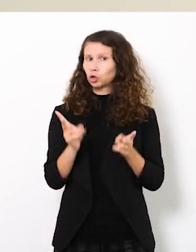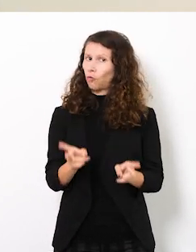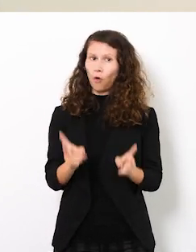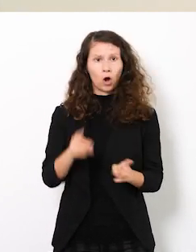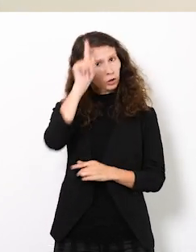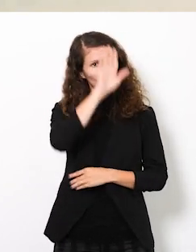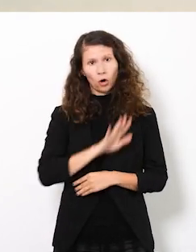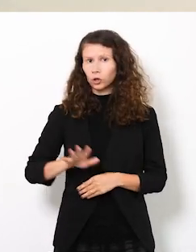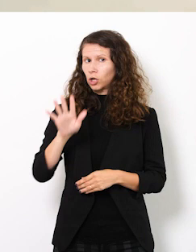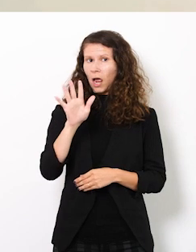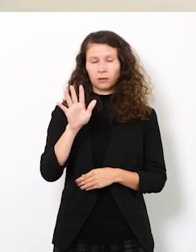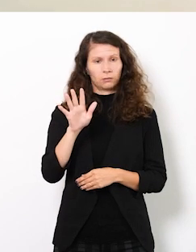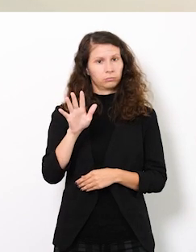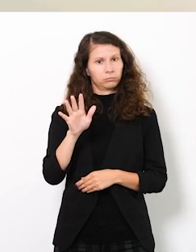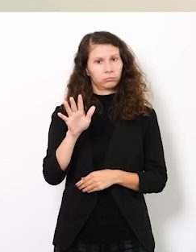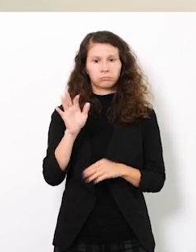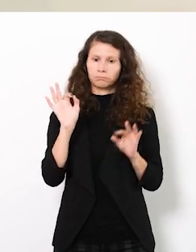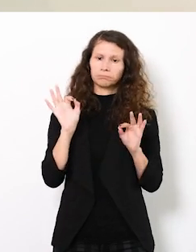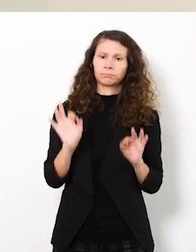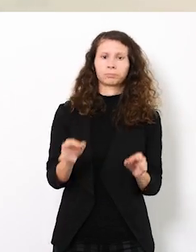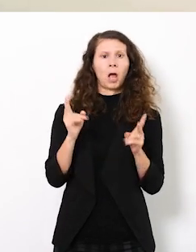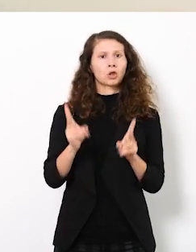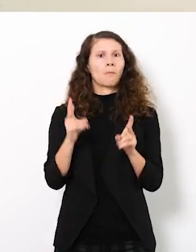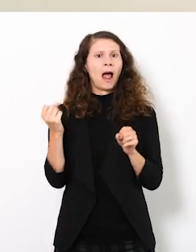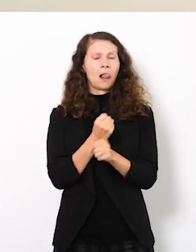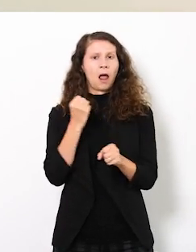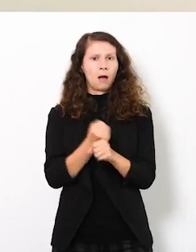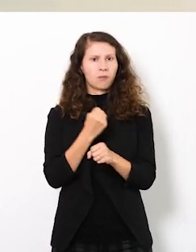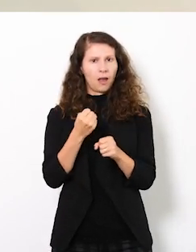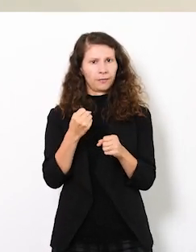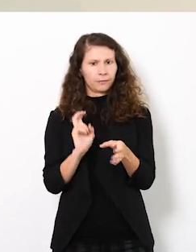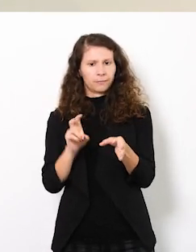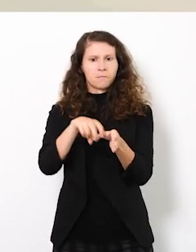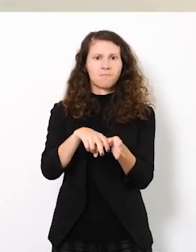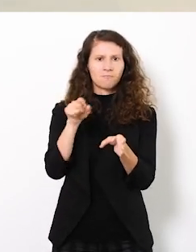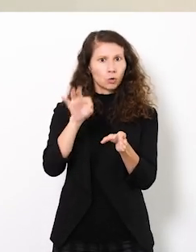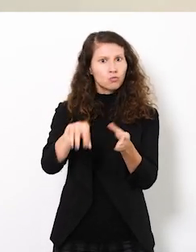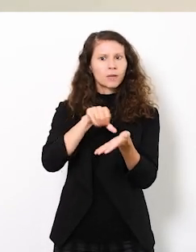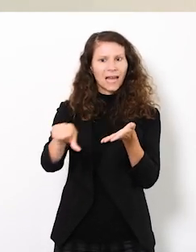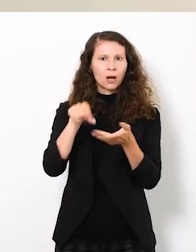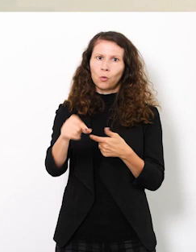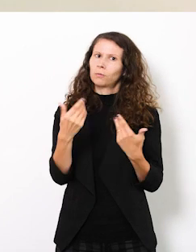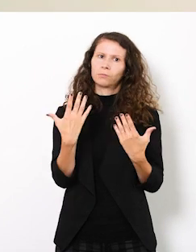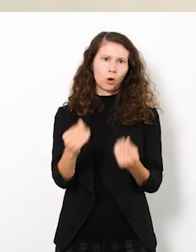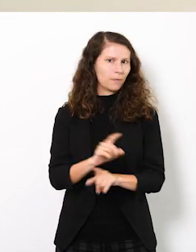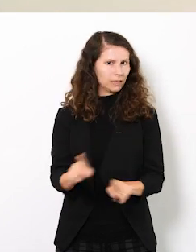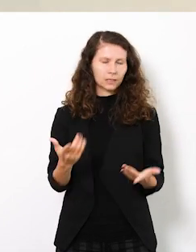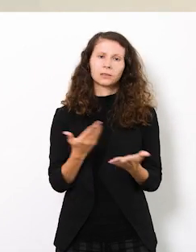in Deutschland ein gut bezahltes Normalarbeitsverhältnis haben. Und deshalb sehen wir es eher als